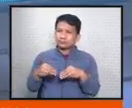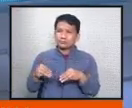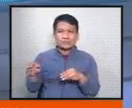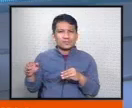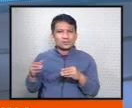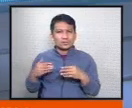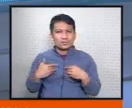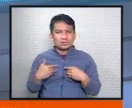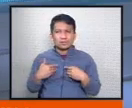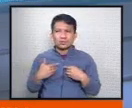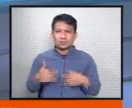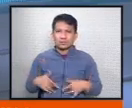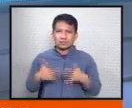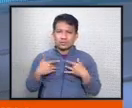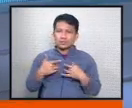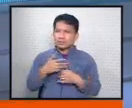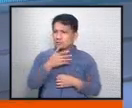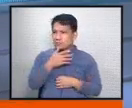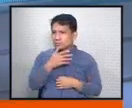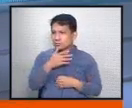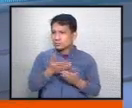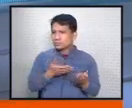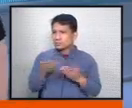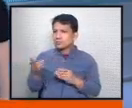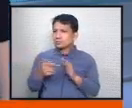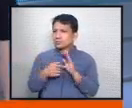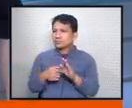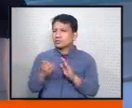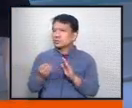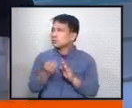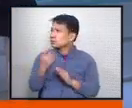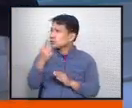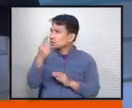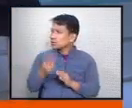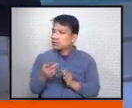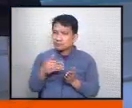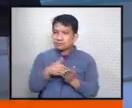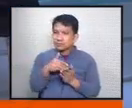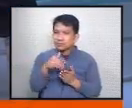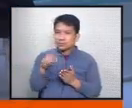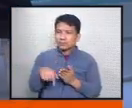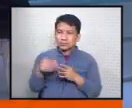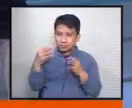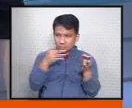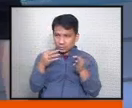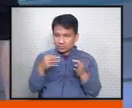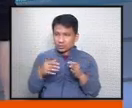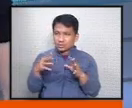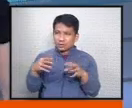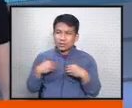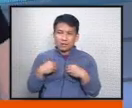ang ikinabubuhay ng mag-ina. Nasabat sa kanilang higit kalahating milyong halaga ng shabu.